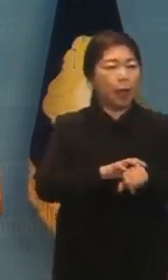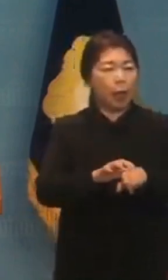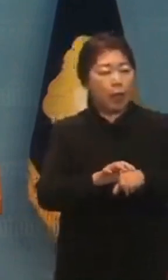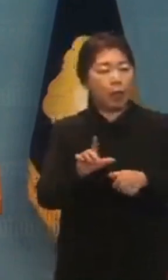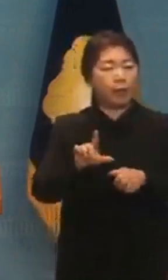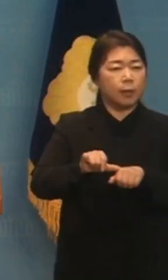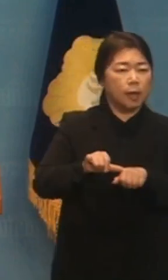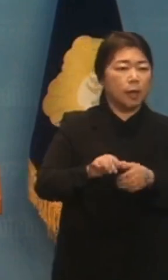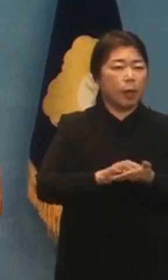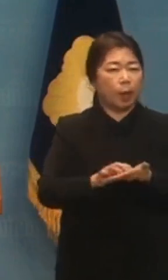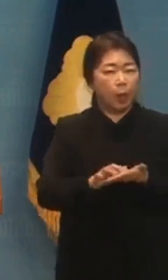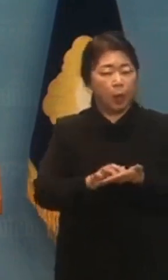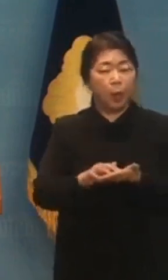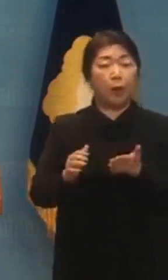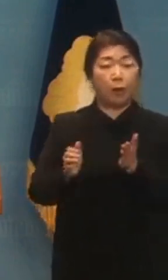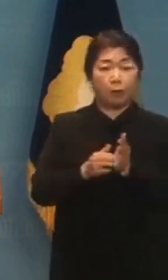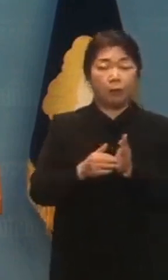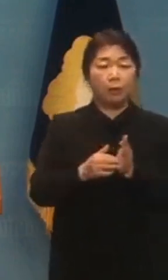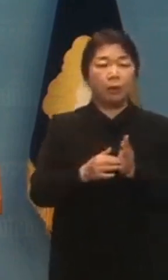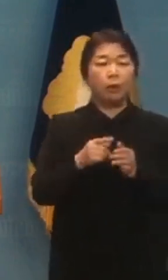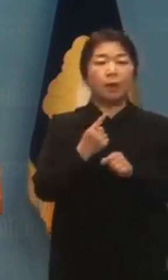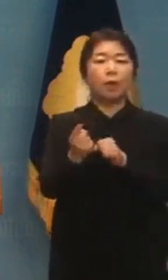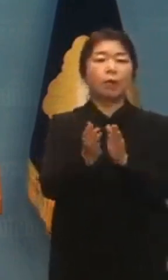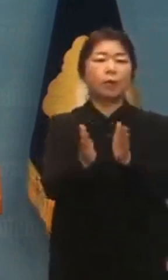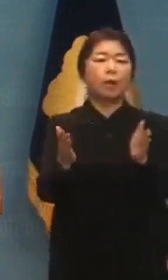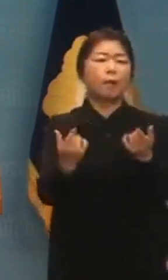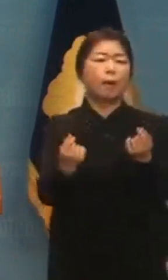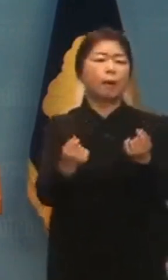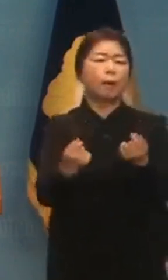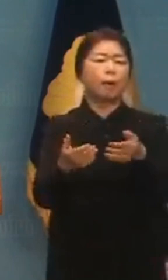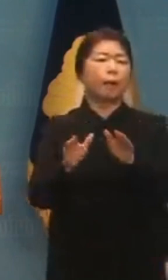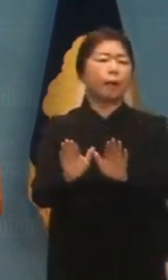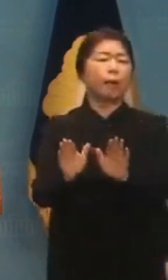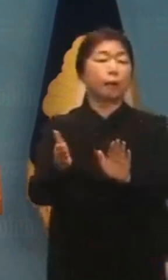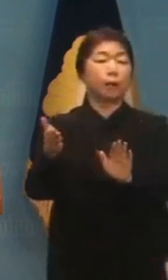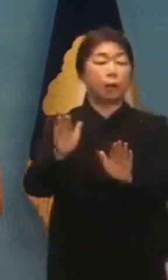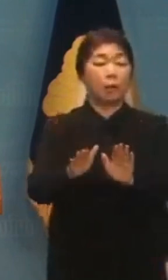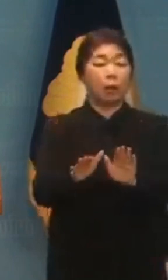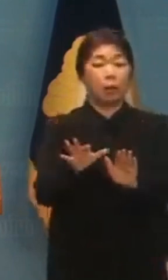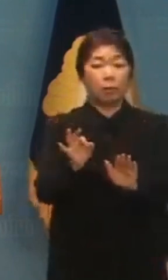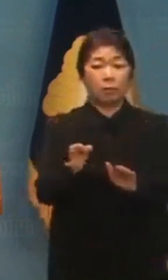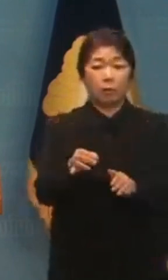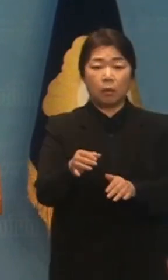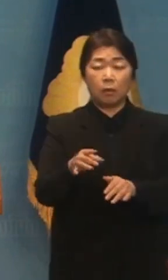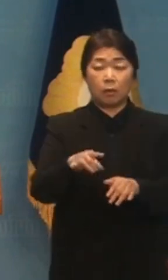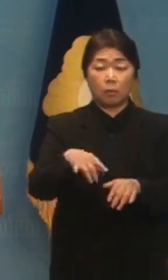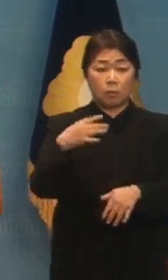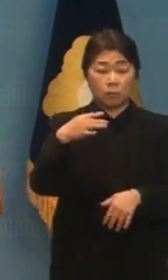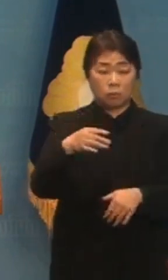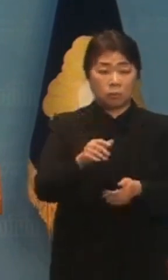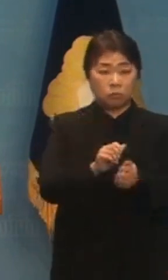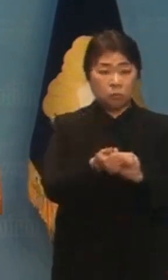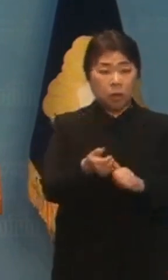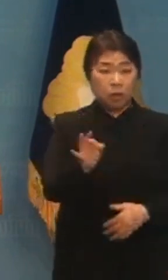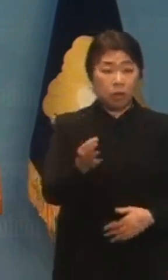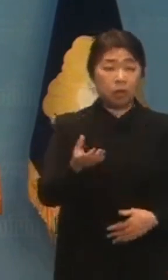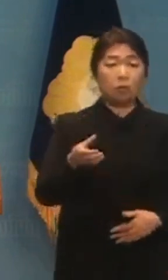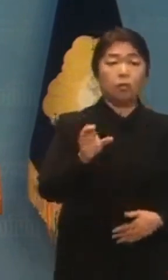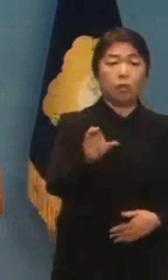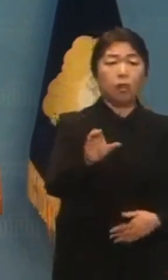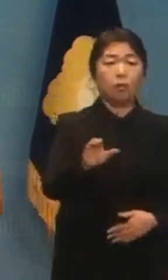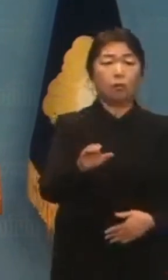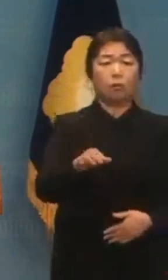금투세 2년 유예하면서 주식 대주주 기준은 유지하겠다고 조건을 내걸어놓고 얼마 전